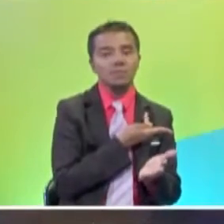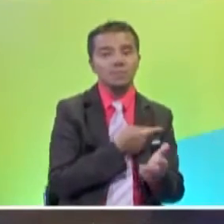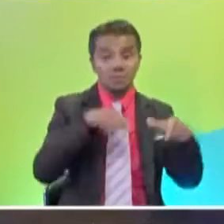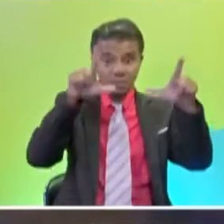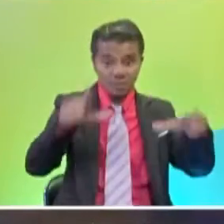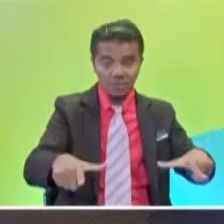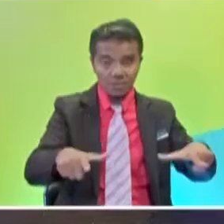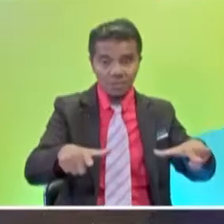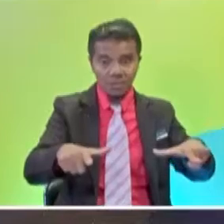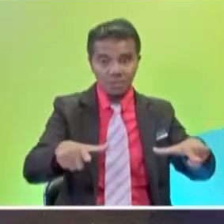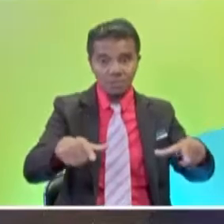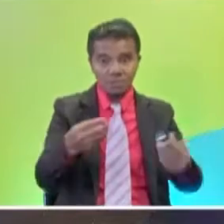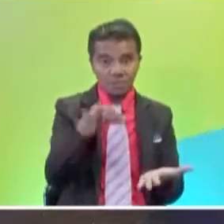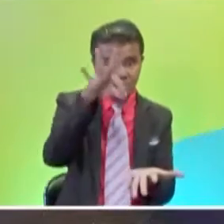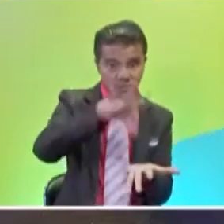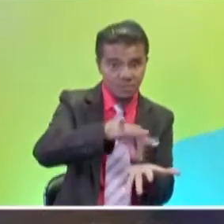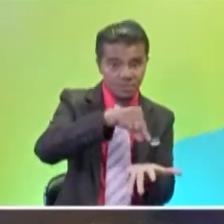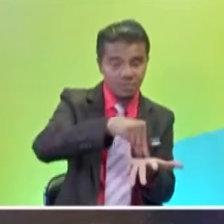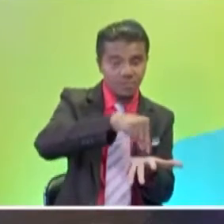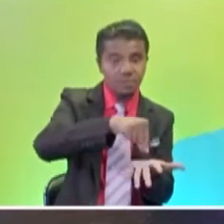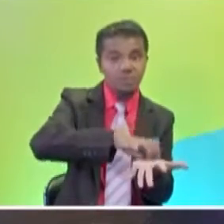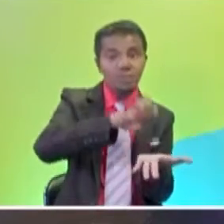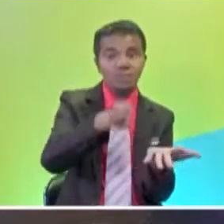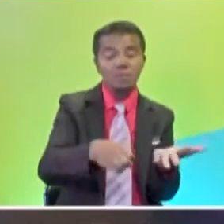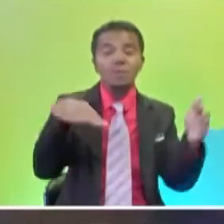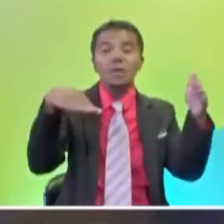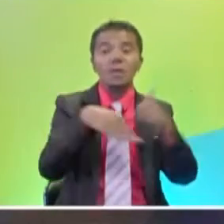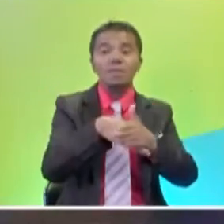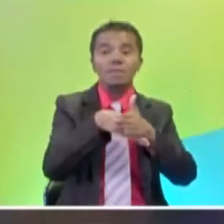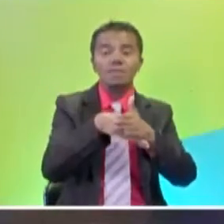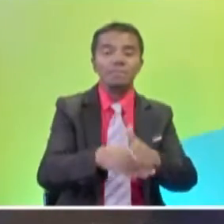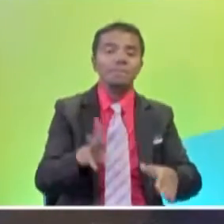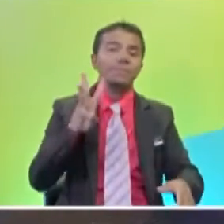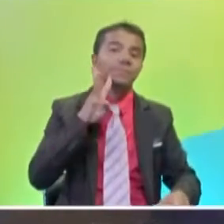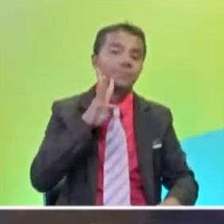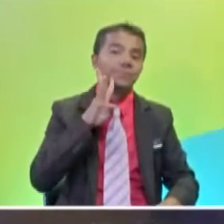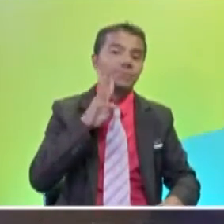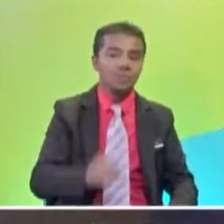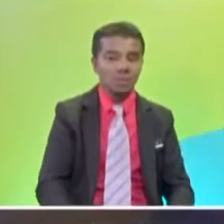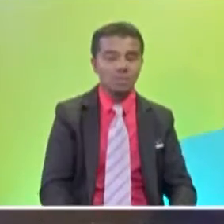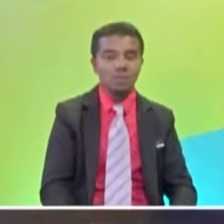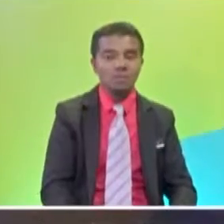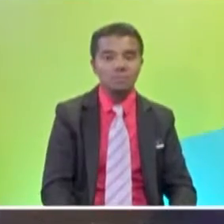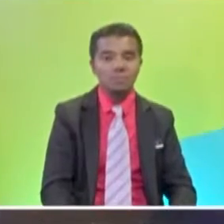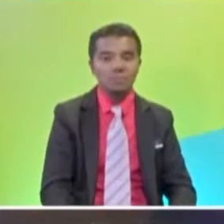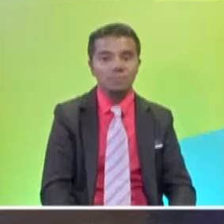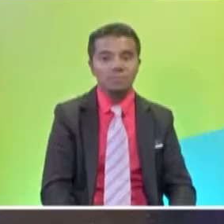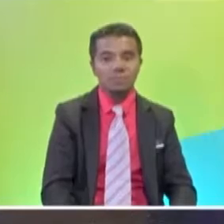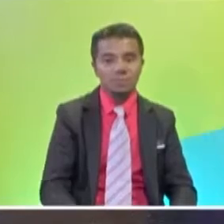ada bawa contoh di situ. Di sini ya cikgu. Tujuannya untuk apa? Bila kita rendam, kita akan dapat lihat yang terapung tu